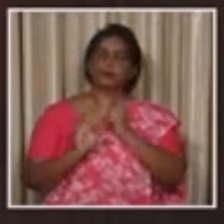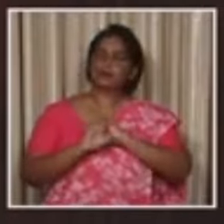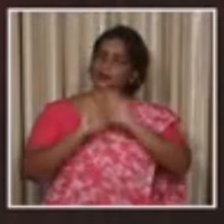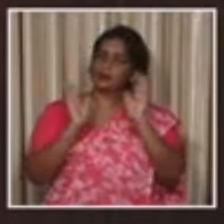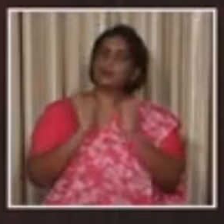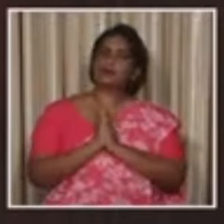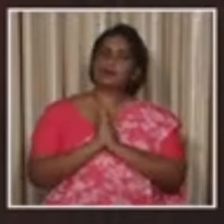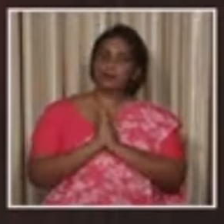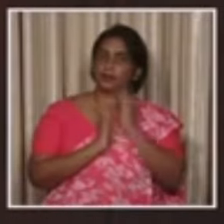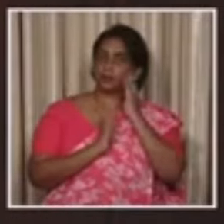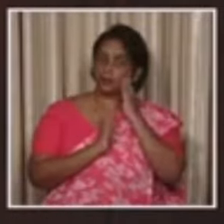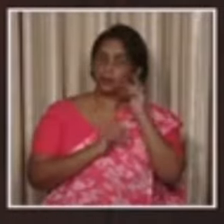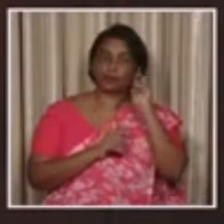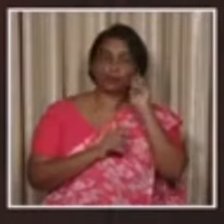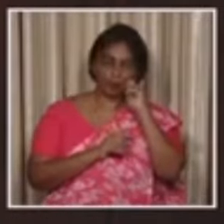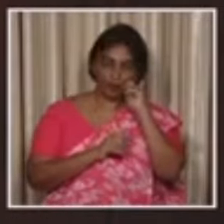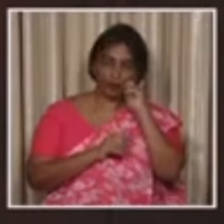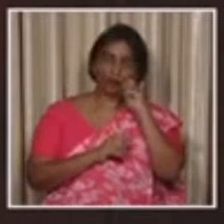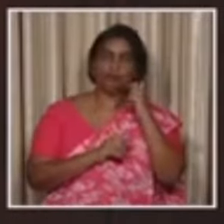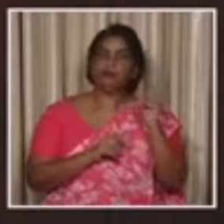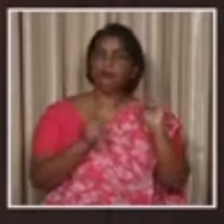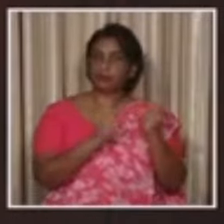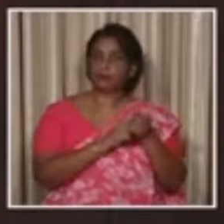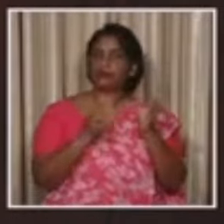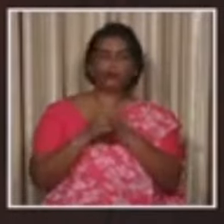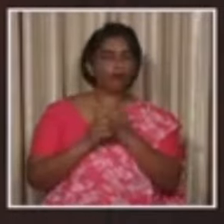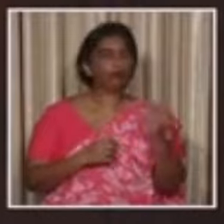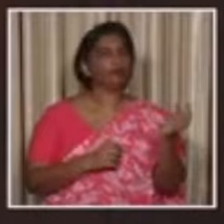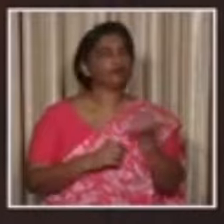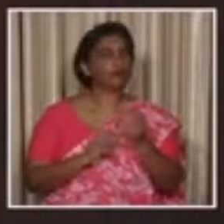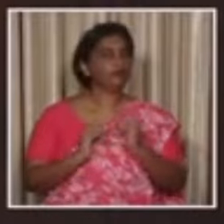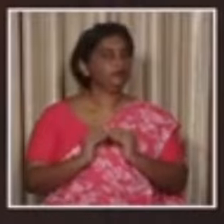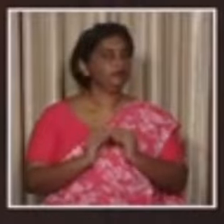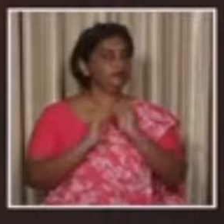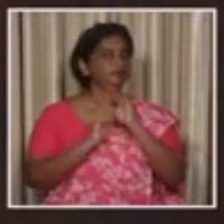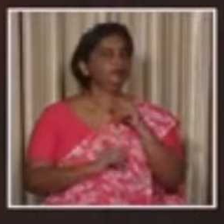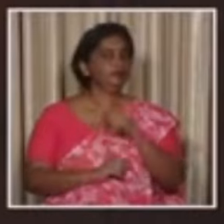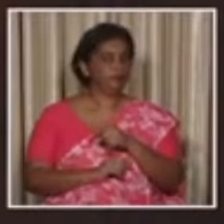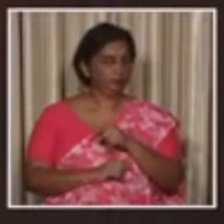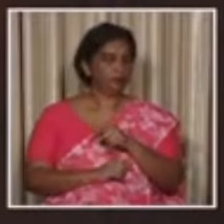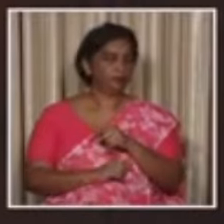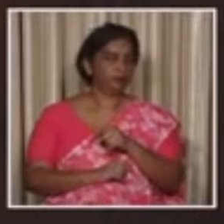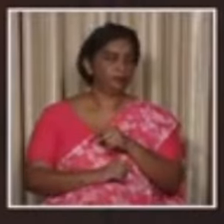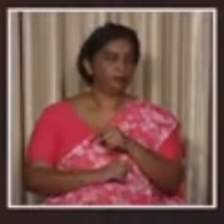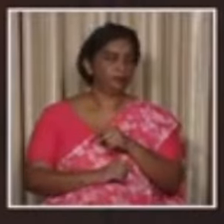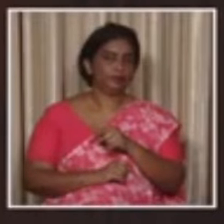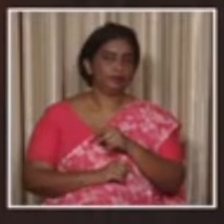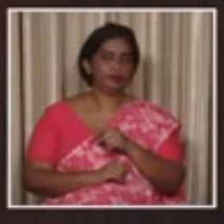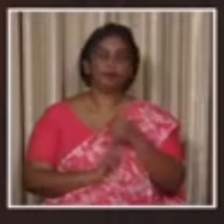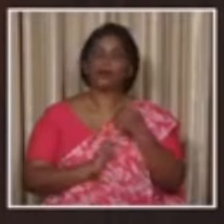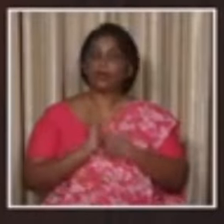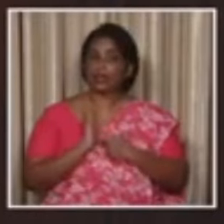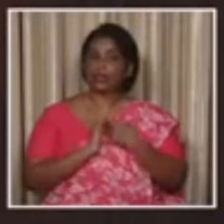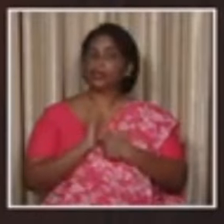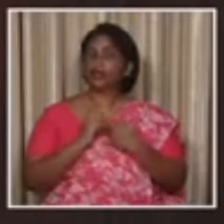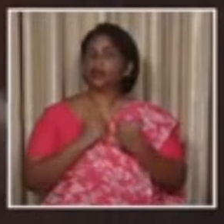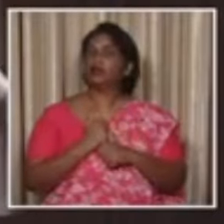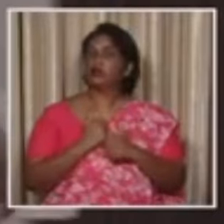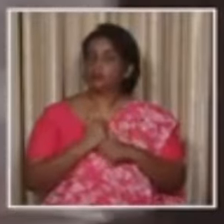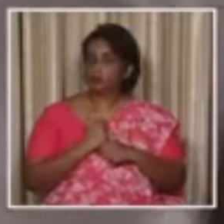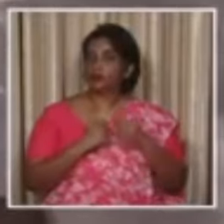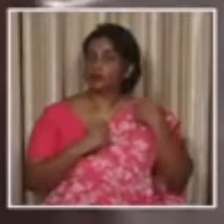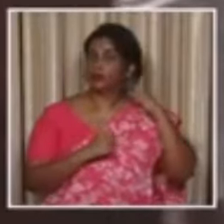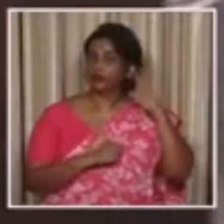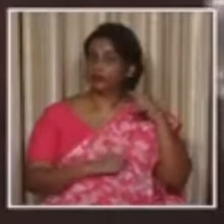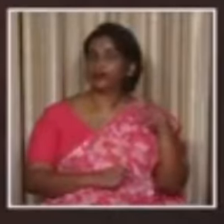දෙකම කාන්තා එකයි පිරිමි ක්‍රිකට් කණ්ඩායමයි දෙකම ගොඩනගන්න ඕනේ. නිසා මේ නීතිමාලාවල් සකස් කිරීම විශේෂයෙන්ම